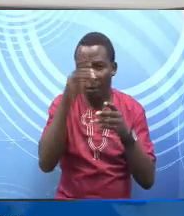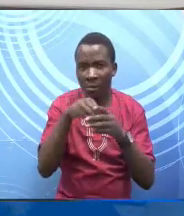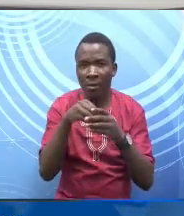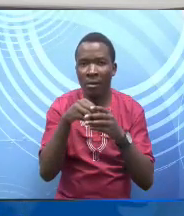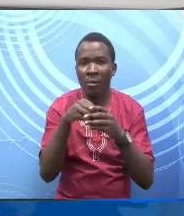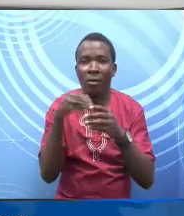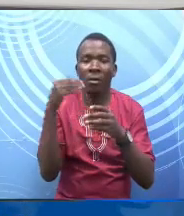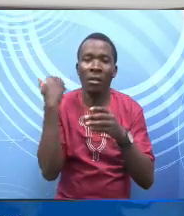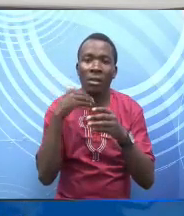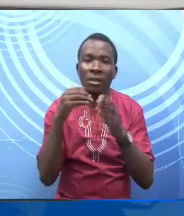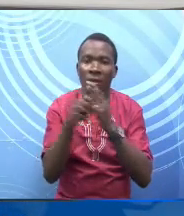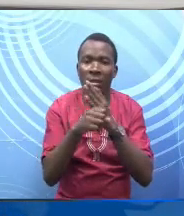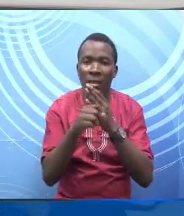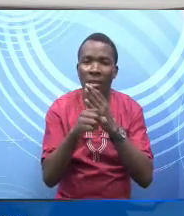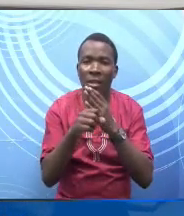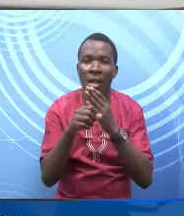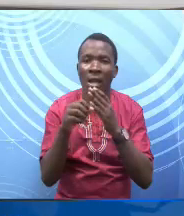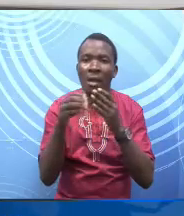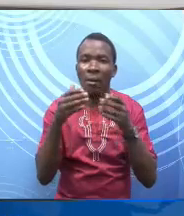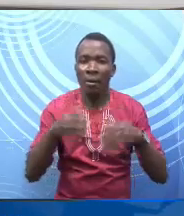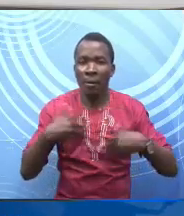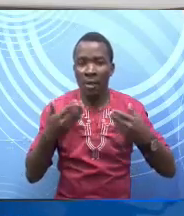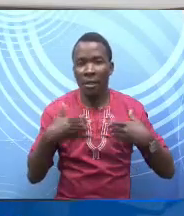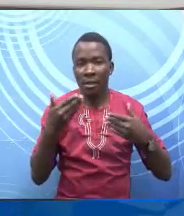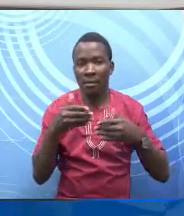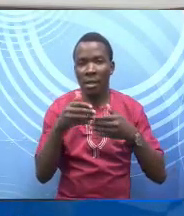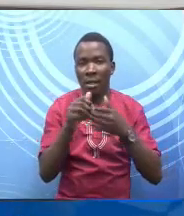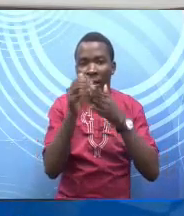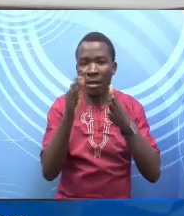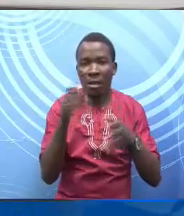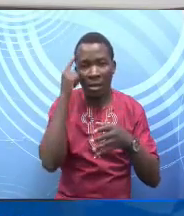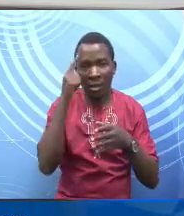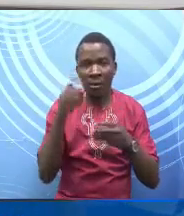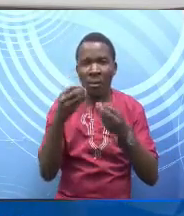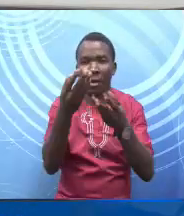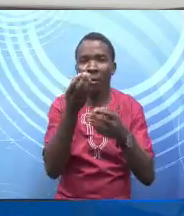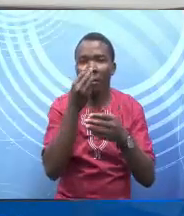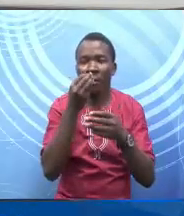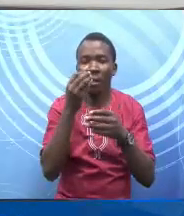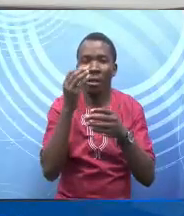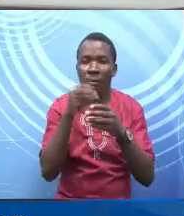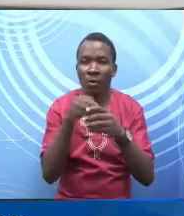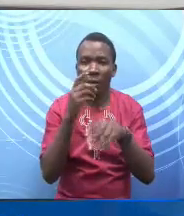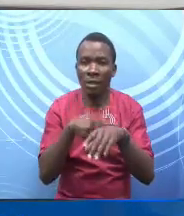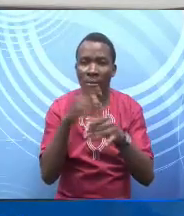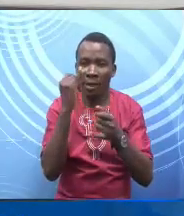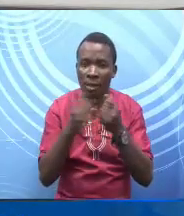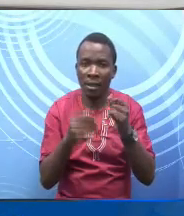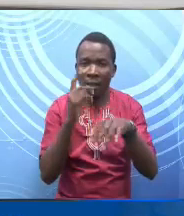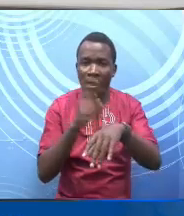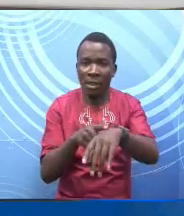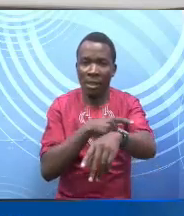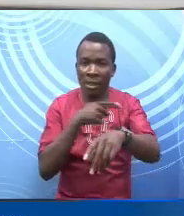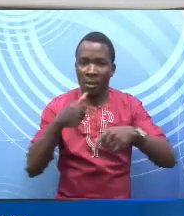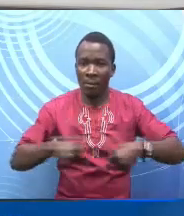Gasabo barishimira ko ubuyobozi nabo ngo bwabatekerejeho bukabashyikiriza ibyo kurya mu gihe barambaza igihe bari mu mibereho